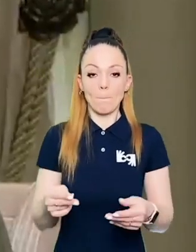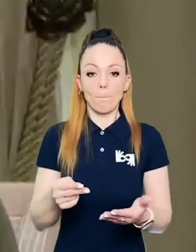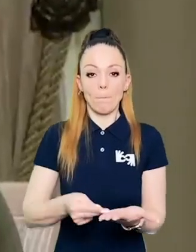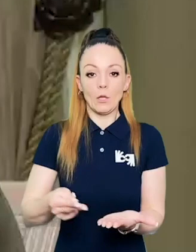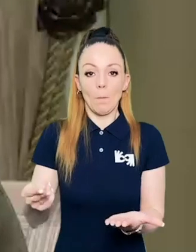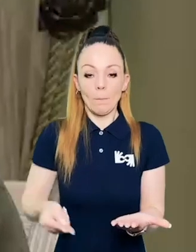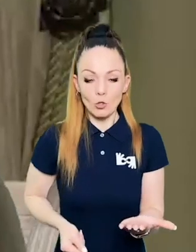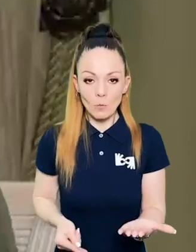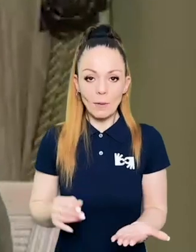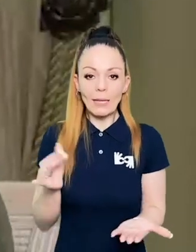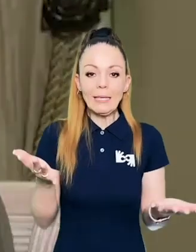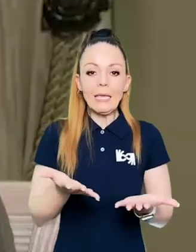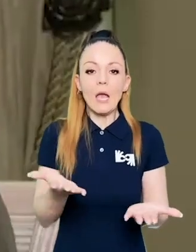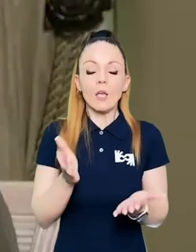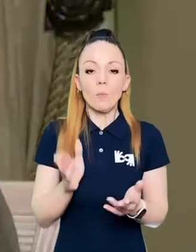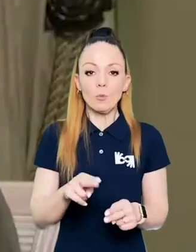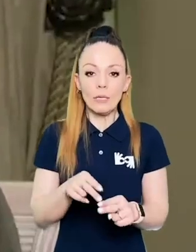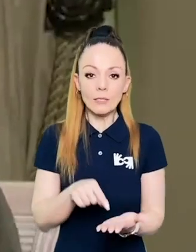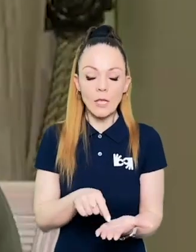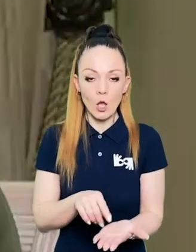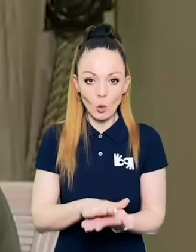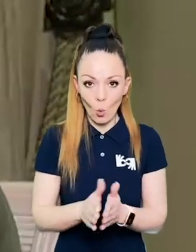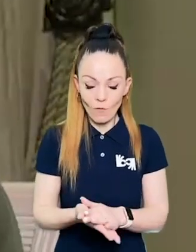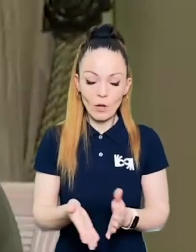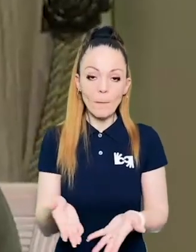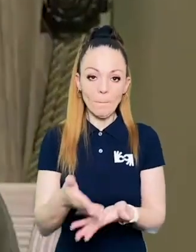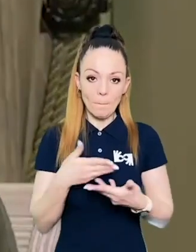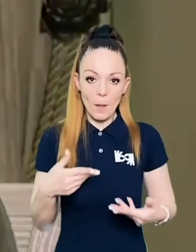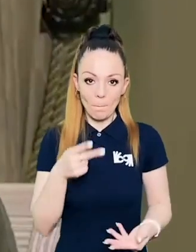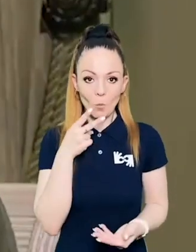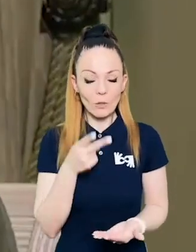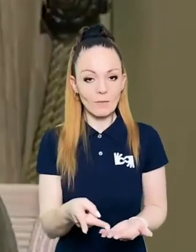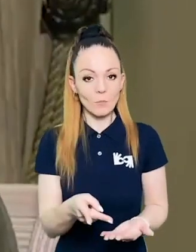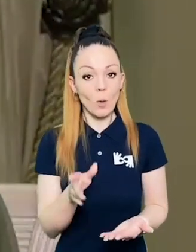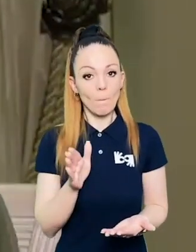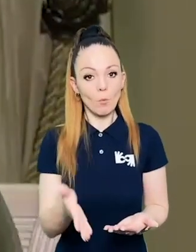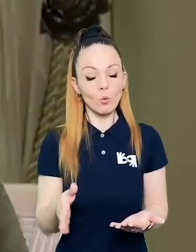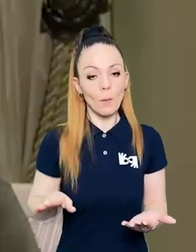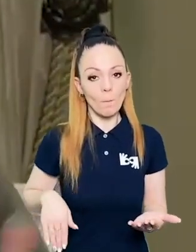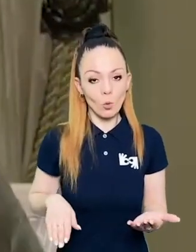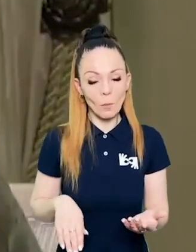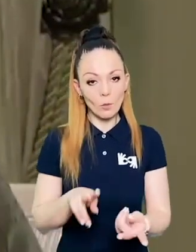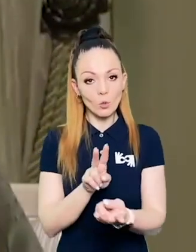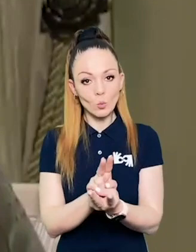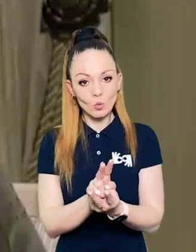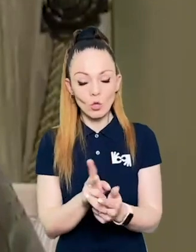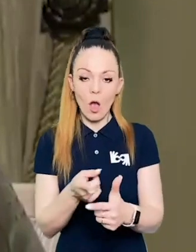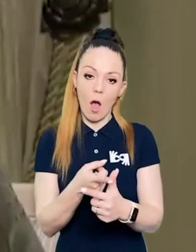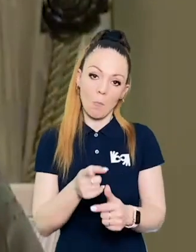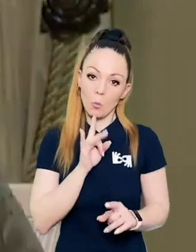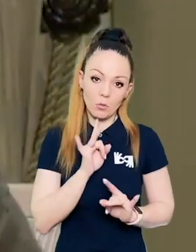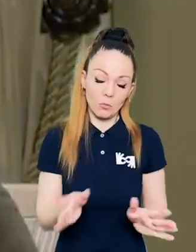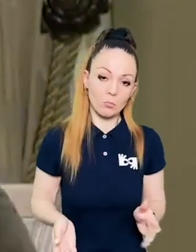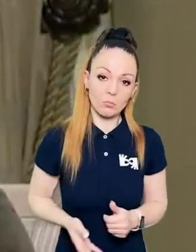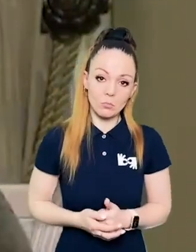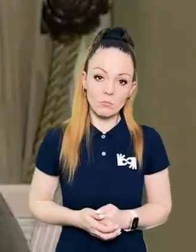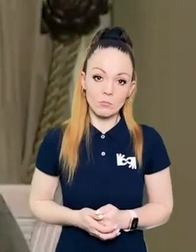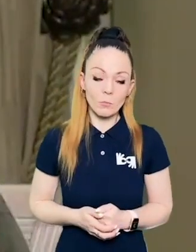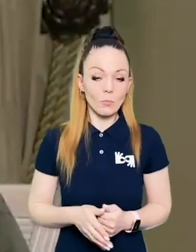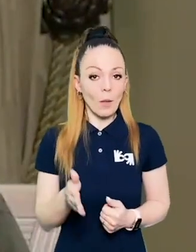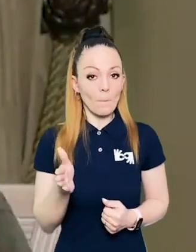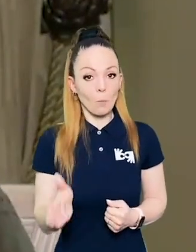це підпишемо, і який буде цей договір, ми подивимось. Буде потім зустріч або не